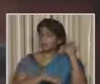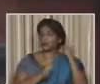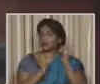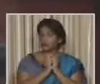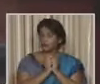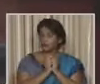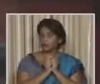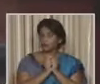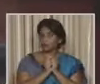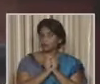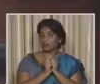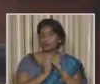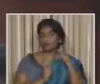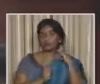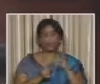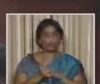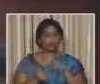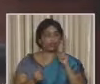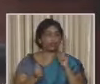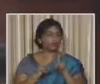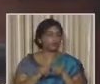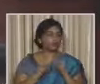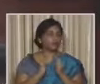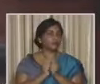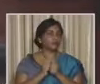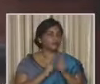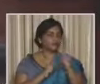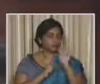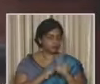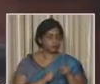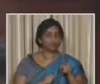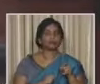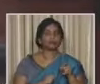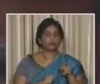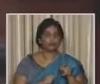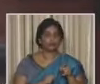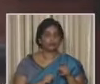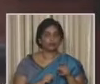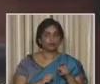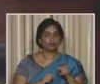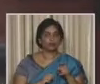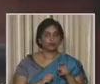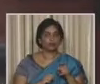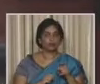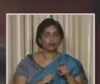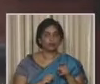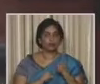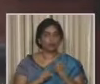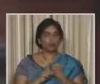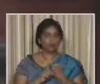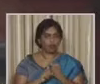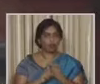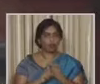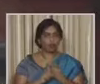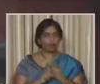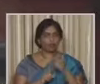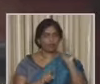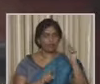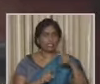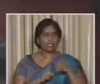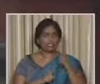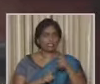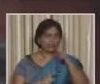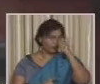ஒரு பொறியியலாளர், அவர்தான் செயலாற்றினார். அந்த கருணாரத்ன என்ற பொறியியலாளருக்கு எதிராக குற்றப்புலனாய்வு